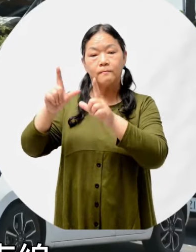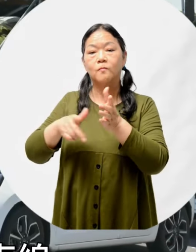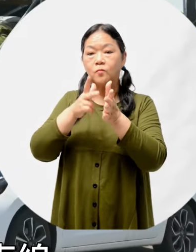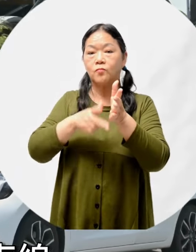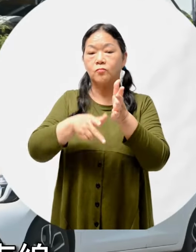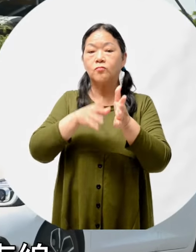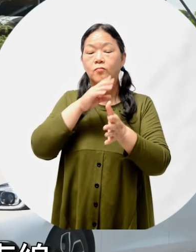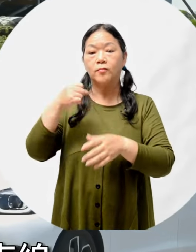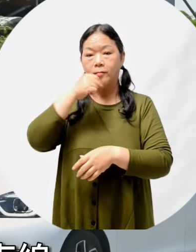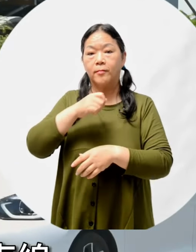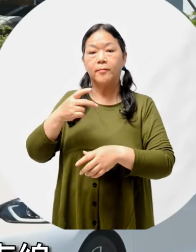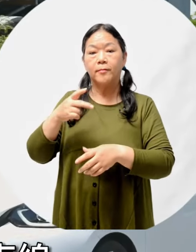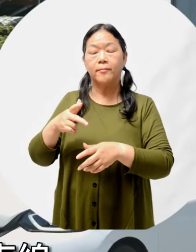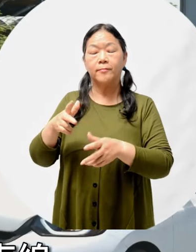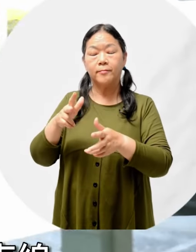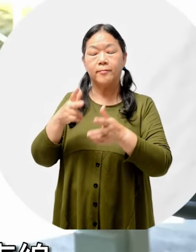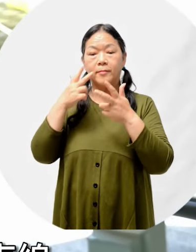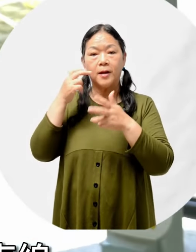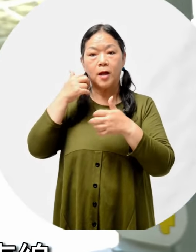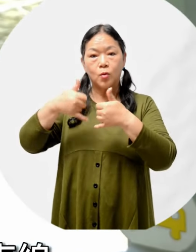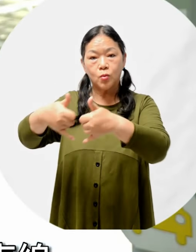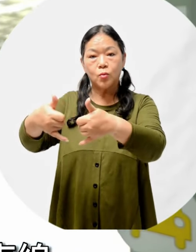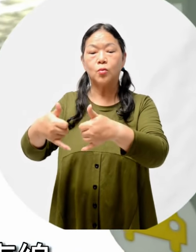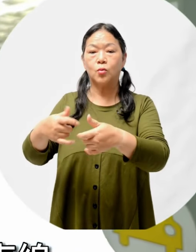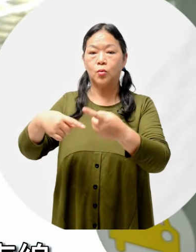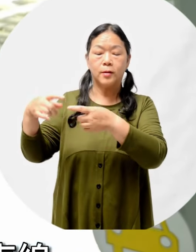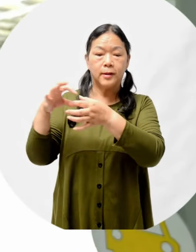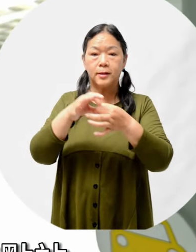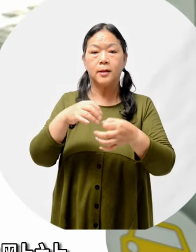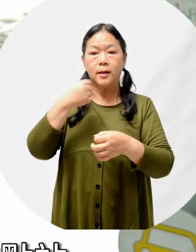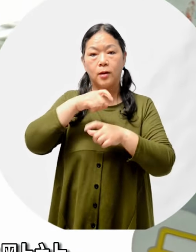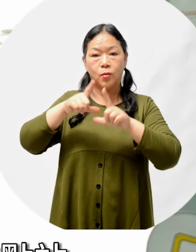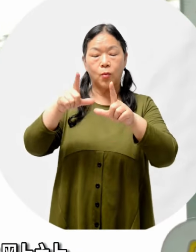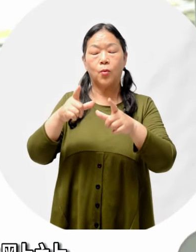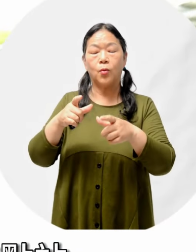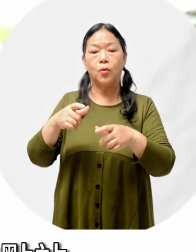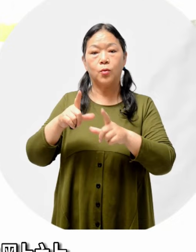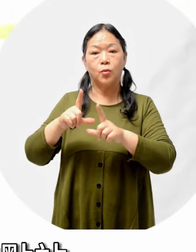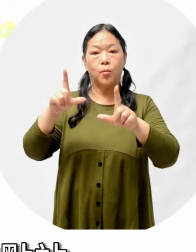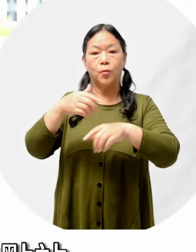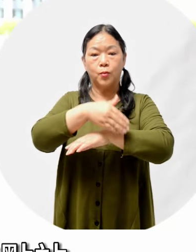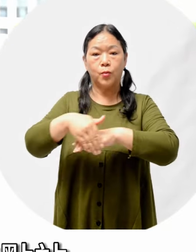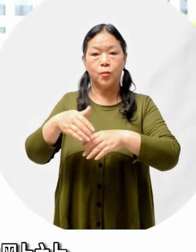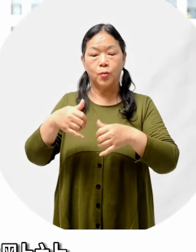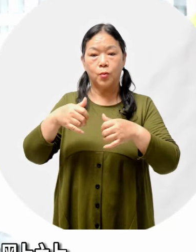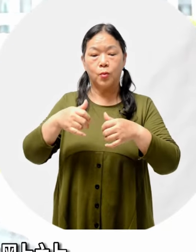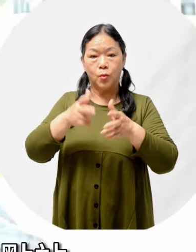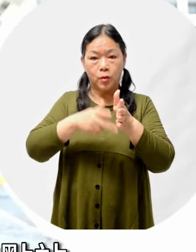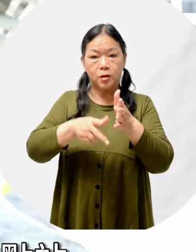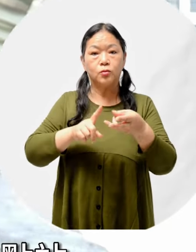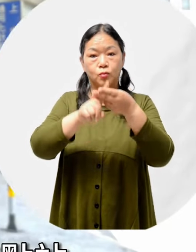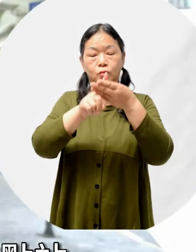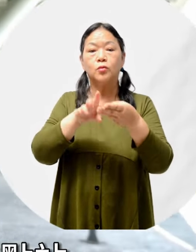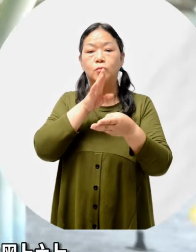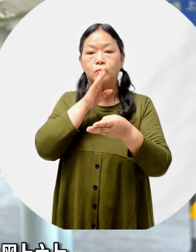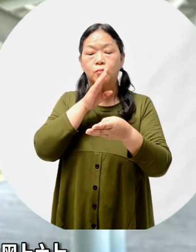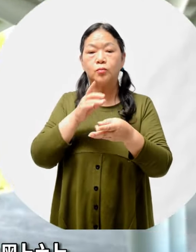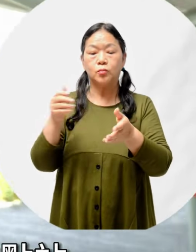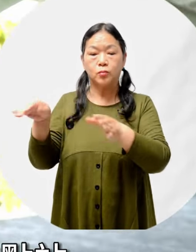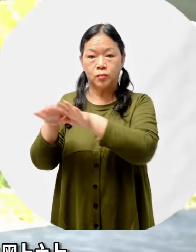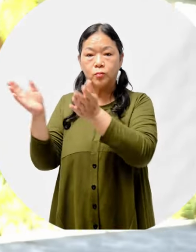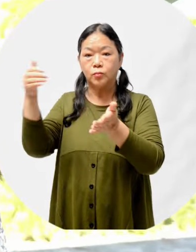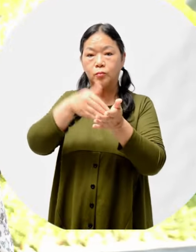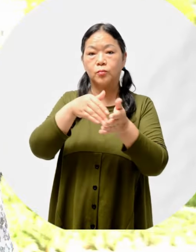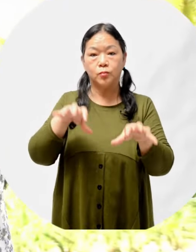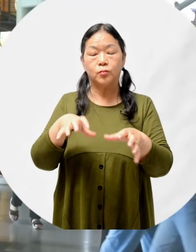台东火车站是台湾铁路管理局连接台东线、东部干线以及南回线的主要始发站和终